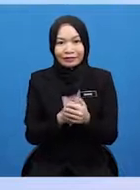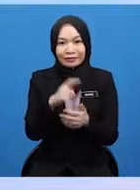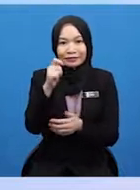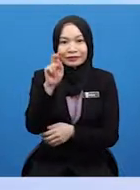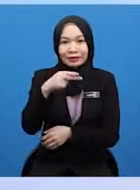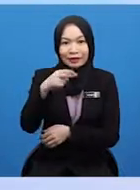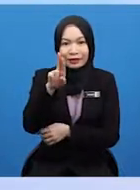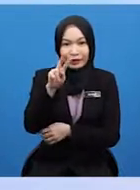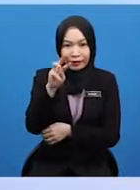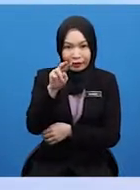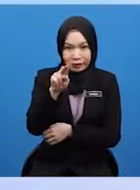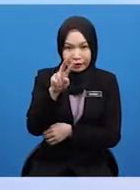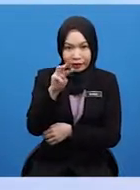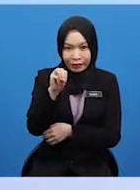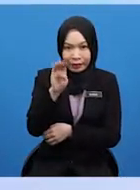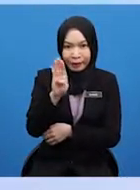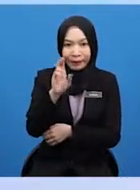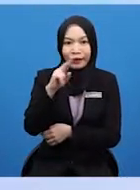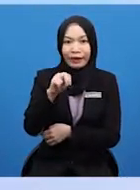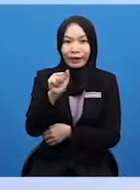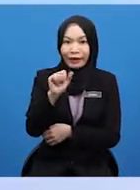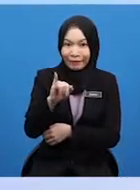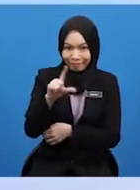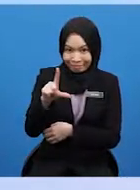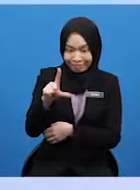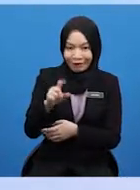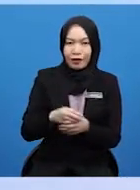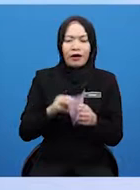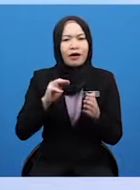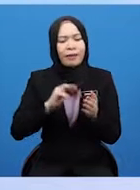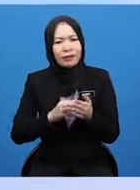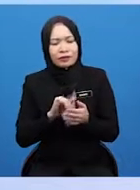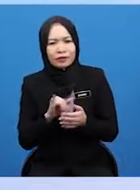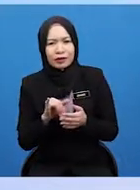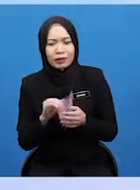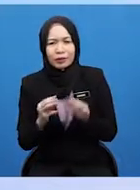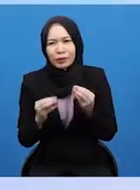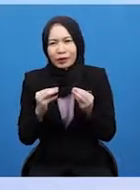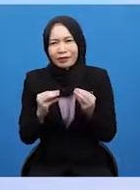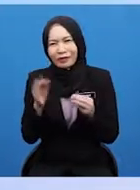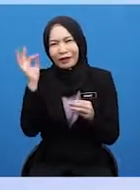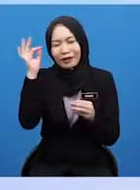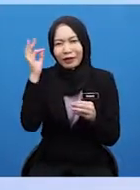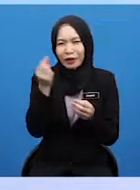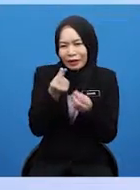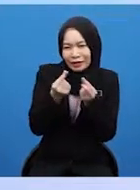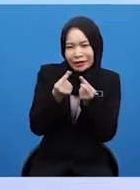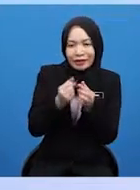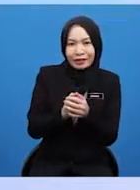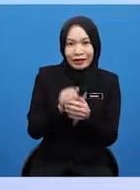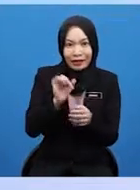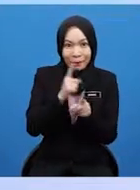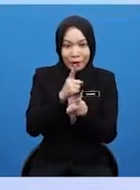itu mestilah kecil-kecil sahaja, kan? Ya, tepat sekali tekaan anda. Lakaran kenit